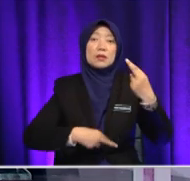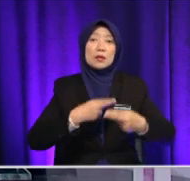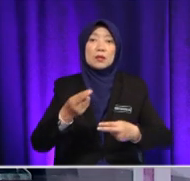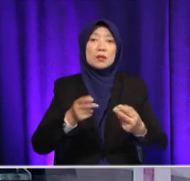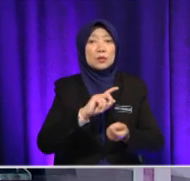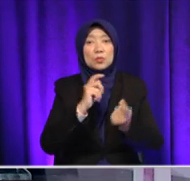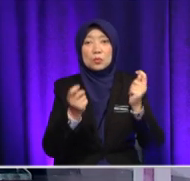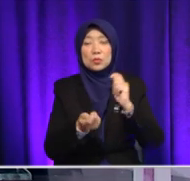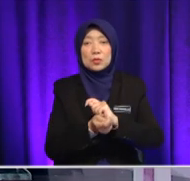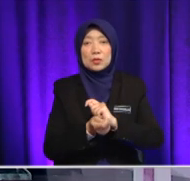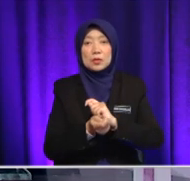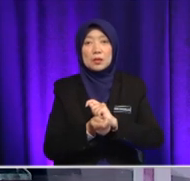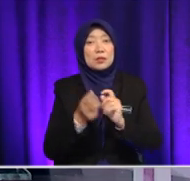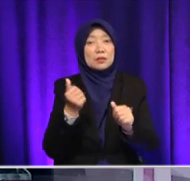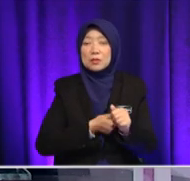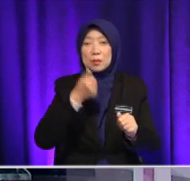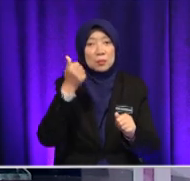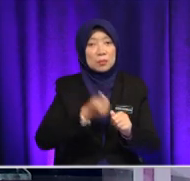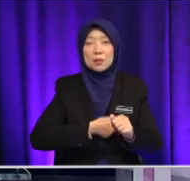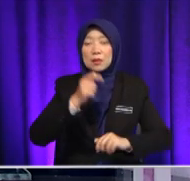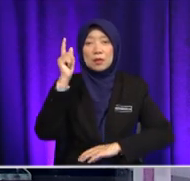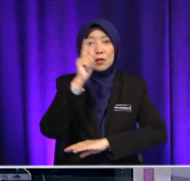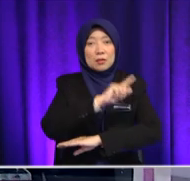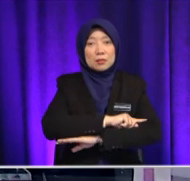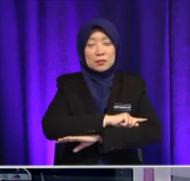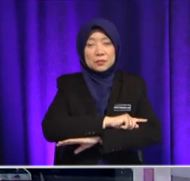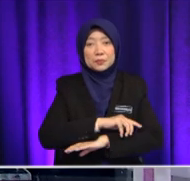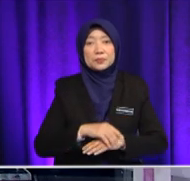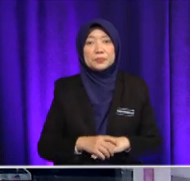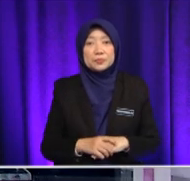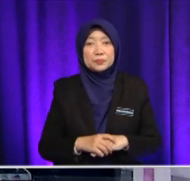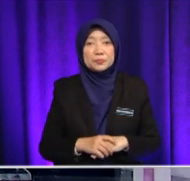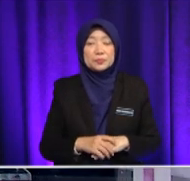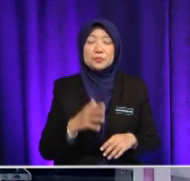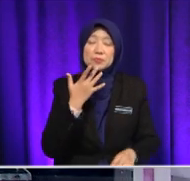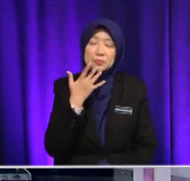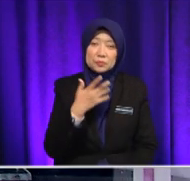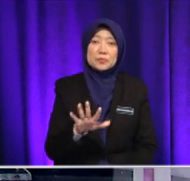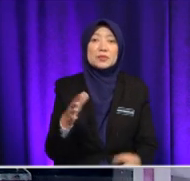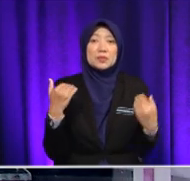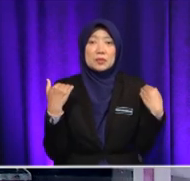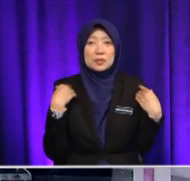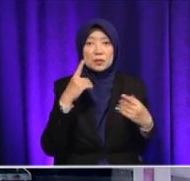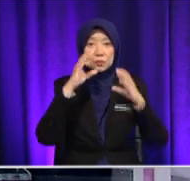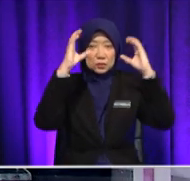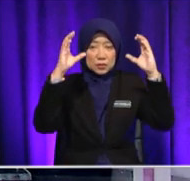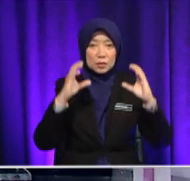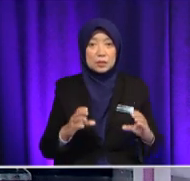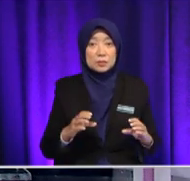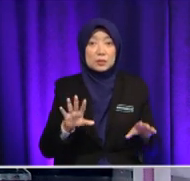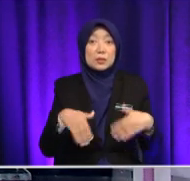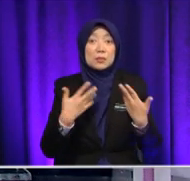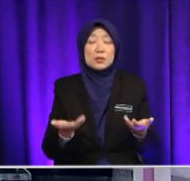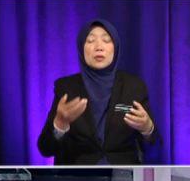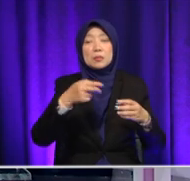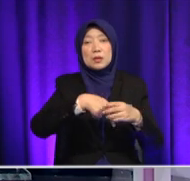tukarnya hari-hari. Mampu ke? Tak mampu kan? So nasib baik kita ada satu cara untuk mengatasinya dengan penghasilan getah